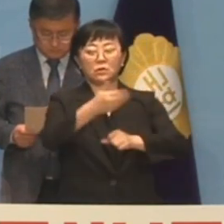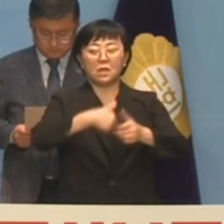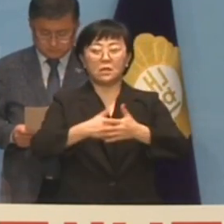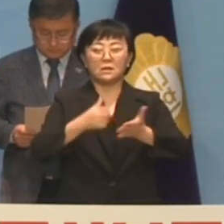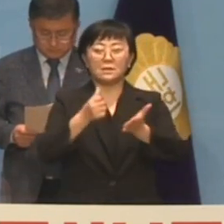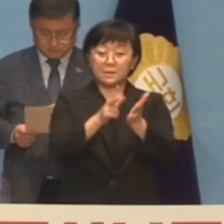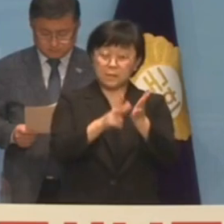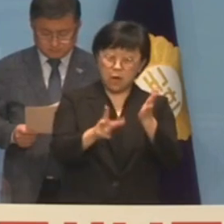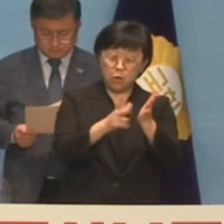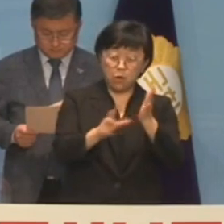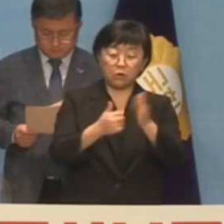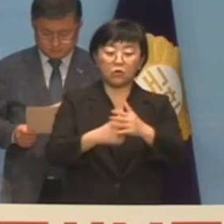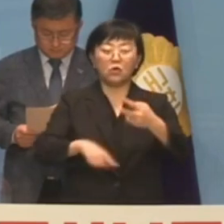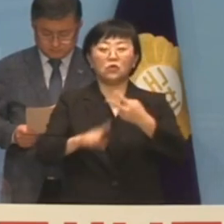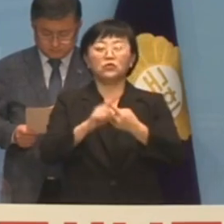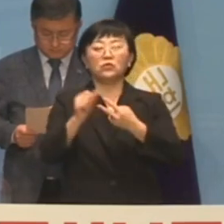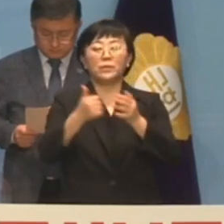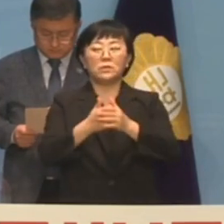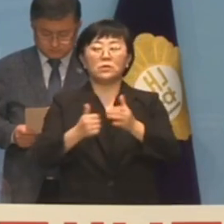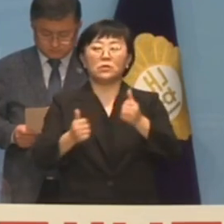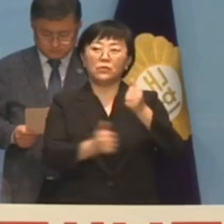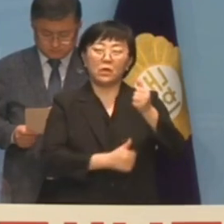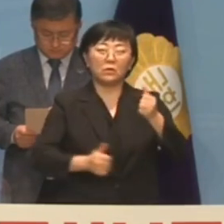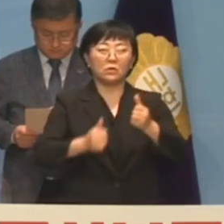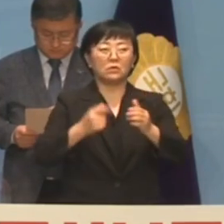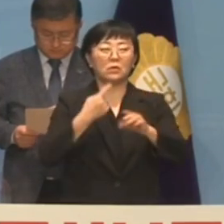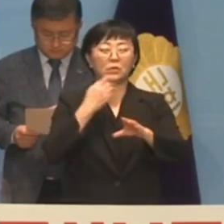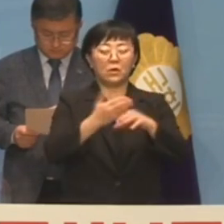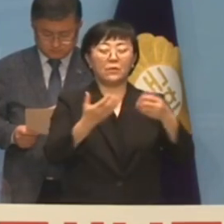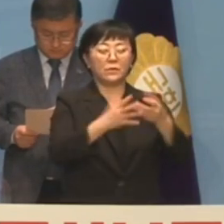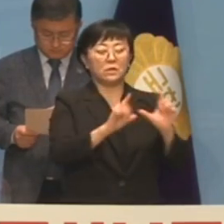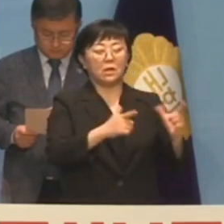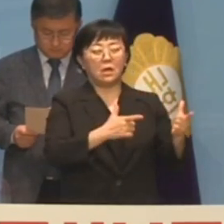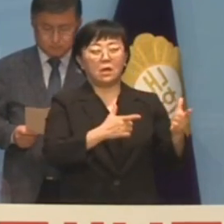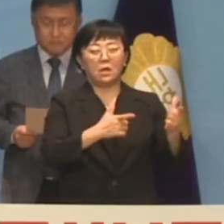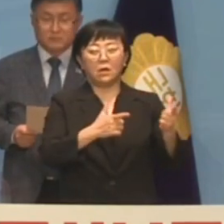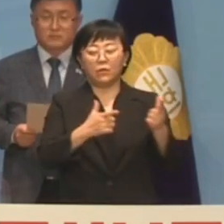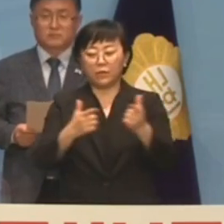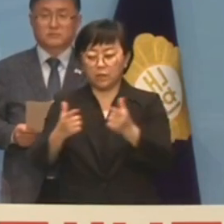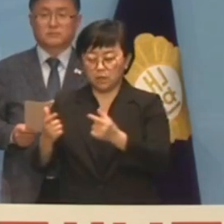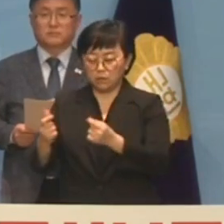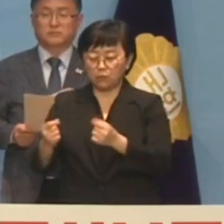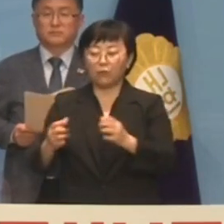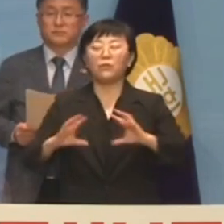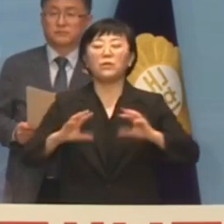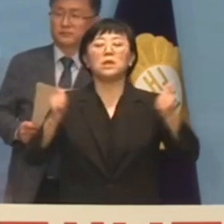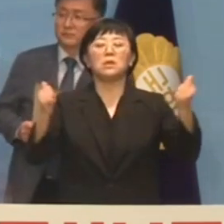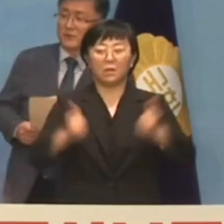산업통상자원중소벤처기업위원회 더불어민주당 위원 더불어민주당 탄소중립위원회